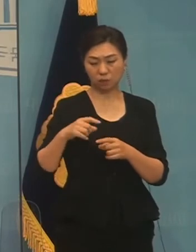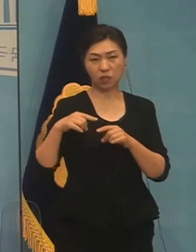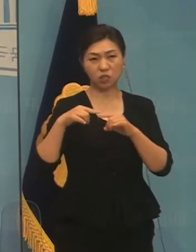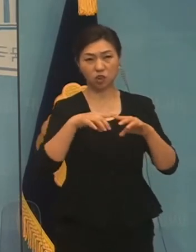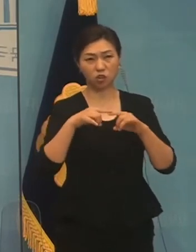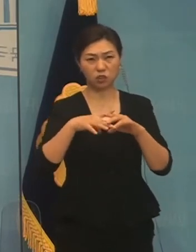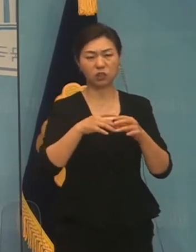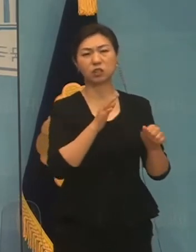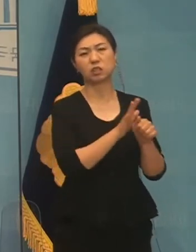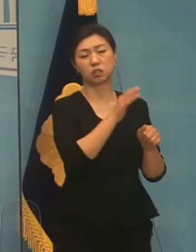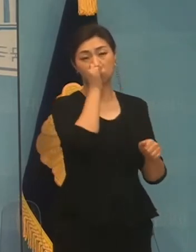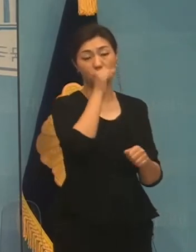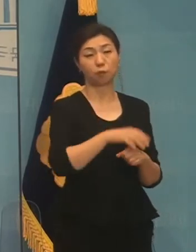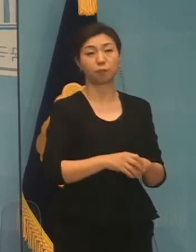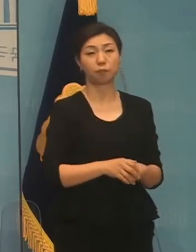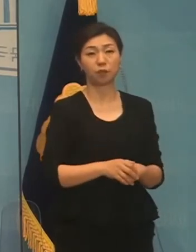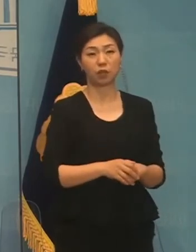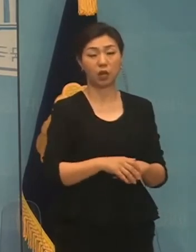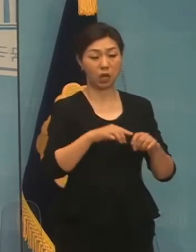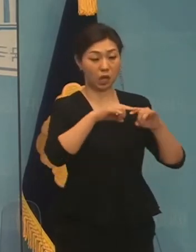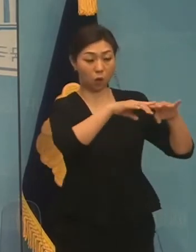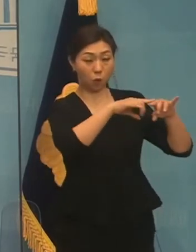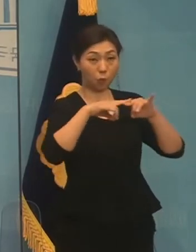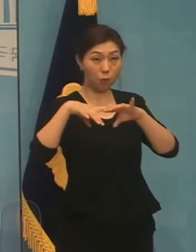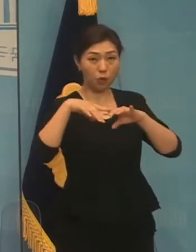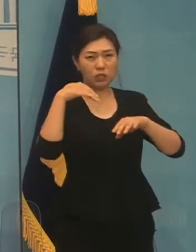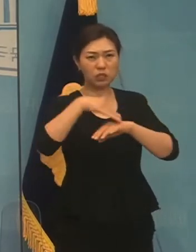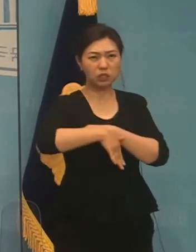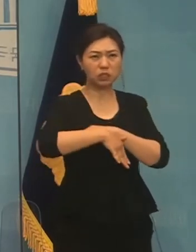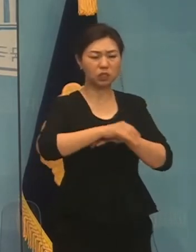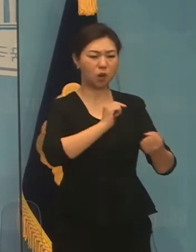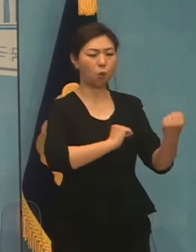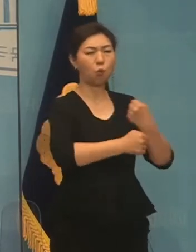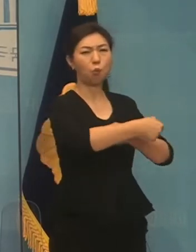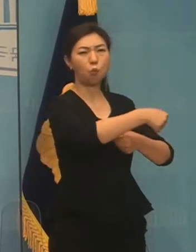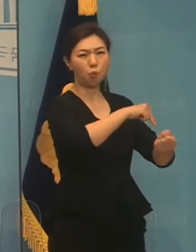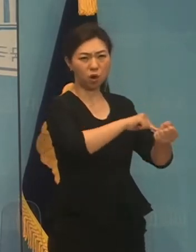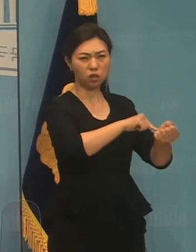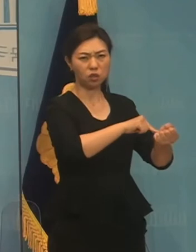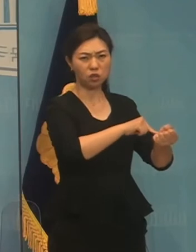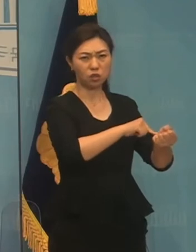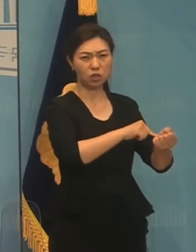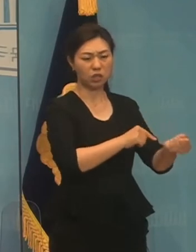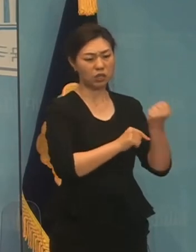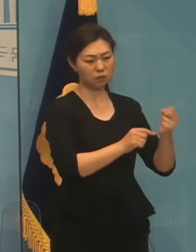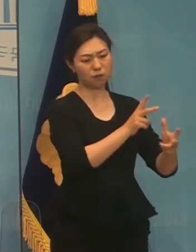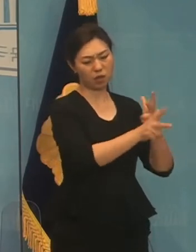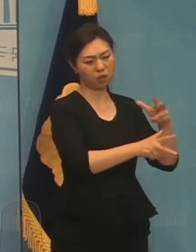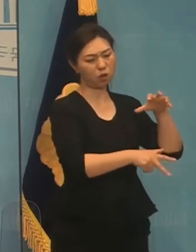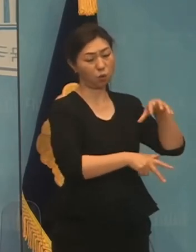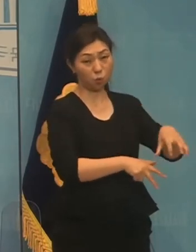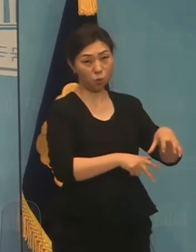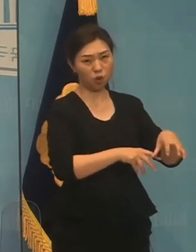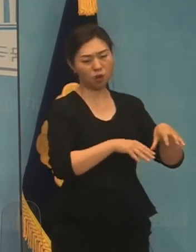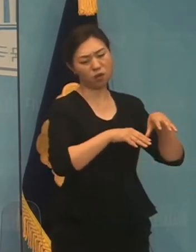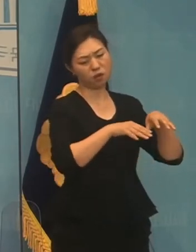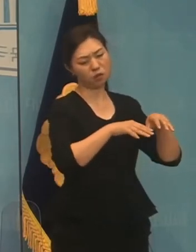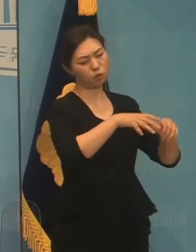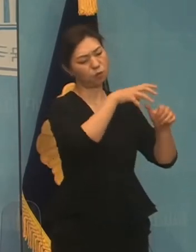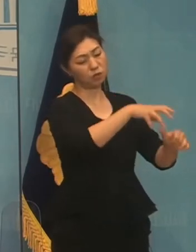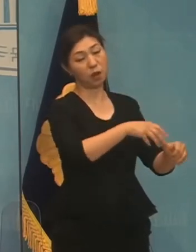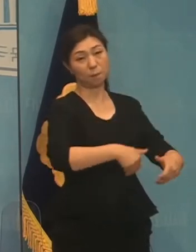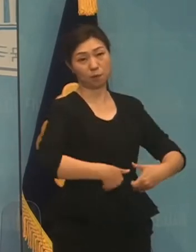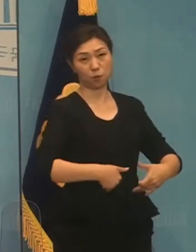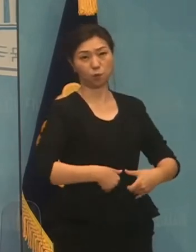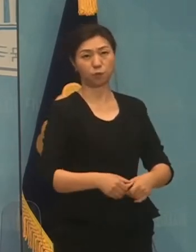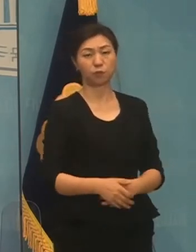조절 자체가 위험한 경직성 전원인 원전의 역할을 크게 제한할 수밖에 없습니다. 한편